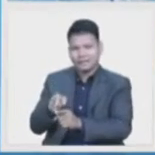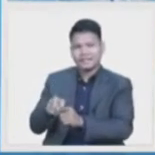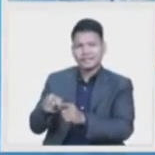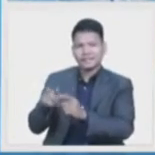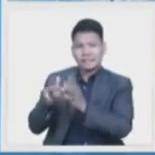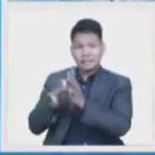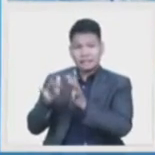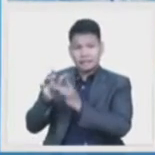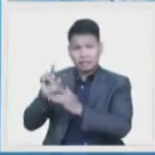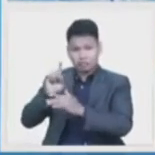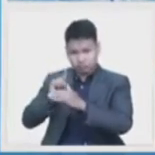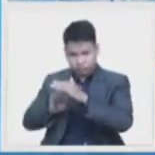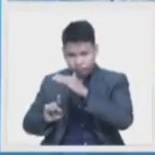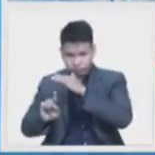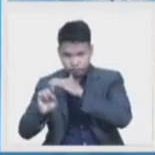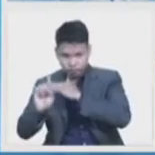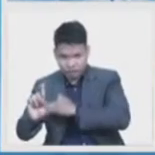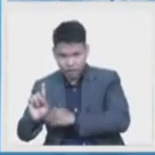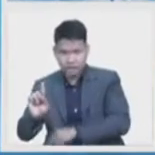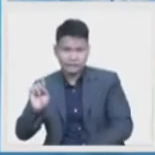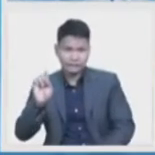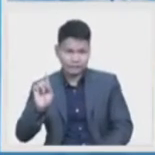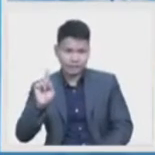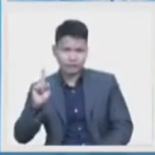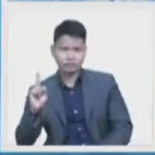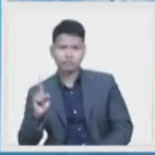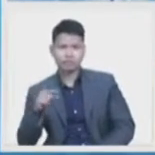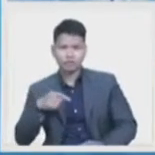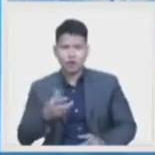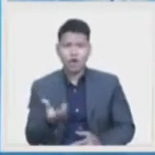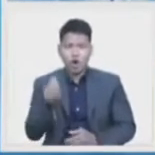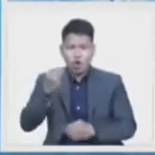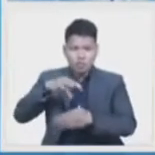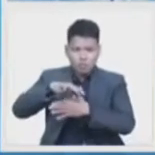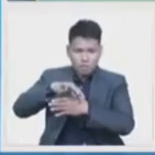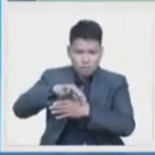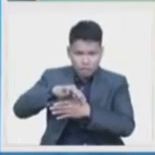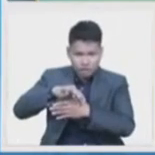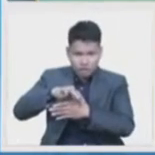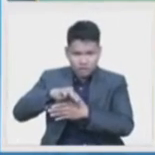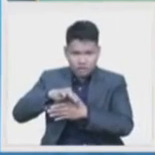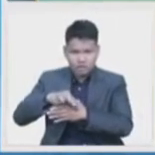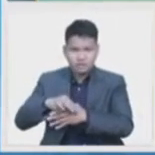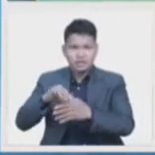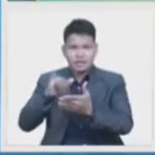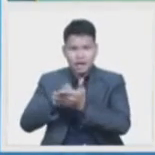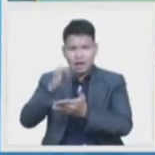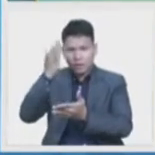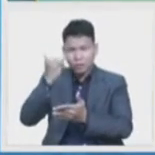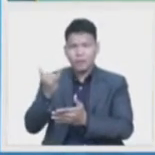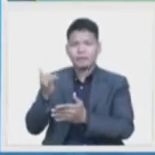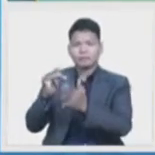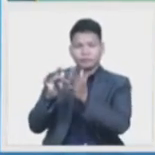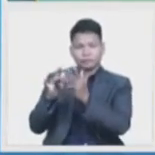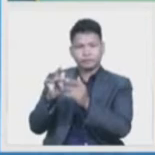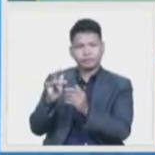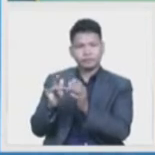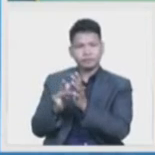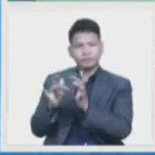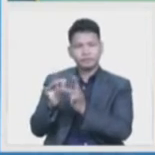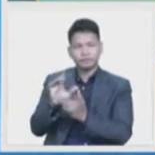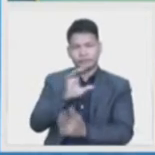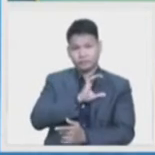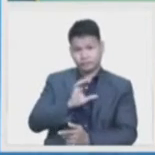sa unod. Magpakatao siya diha sa tao. Mauna si Kristo mianhi sa kalibutan. Apan